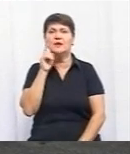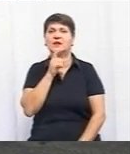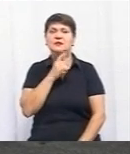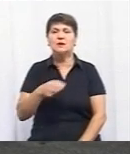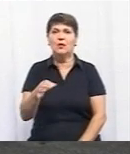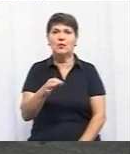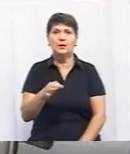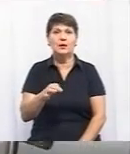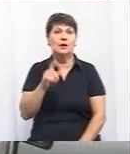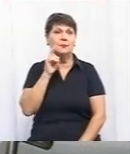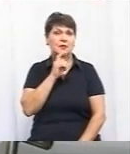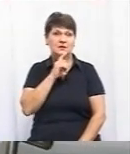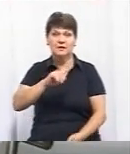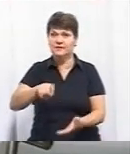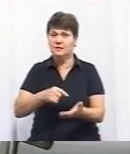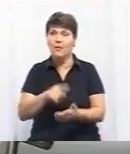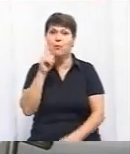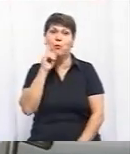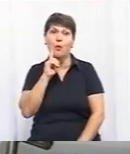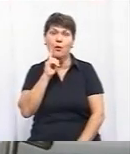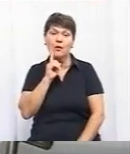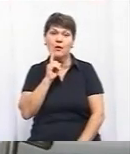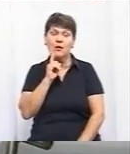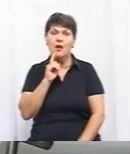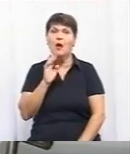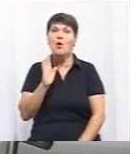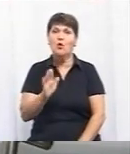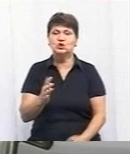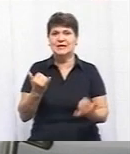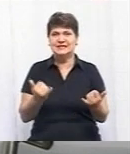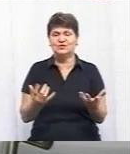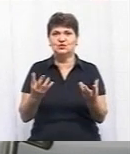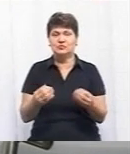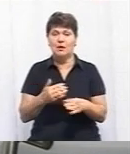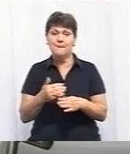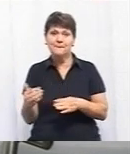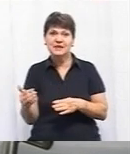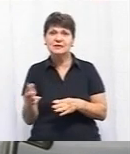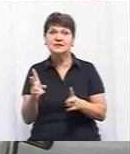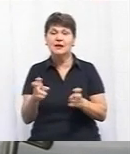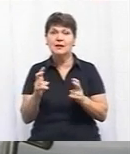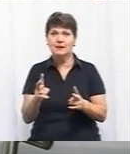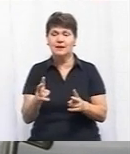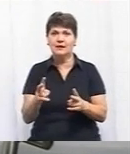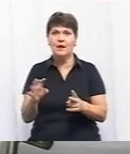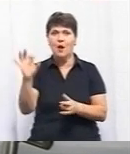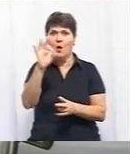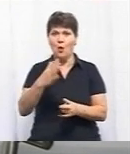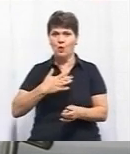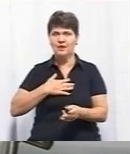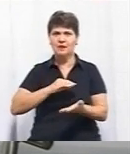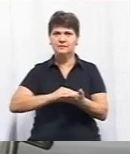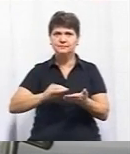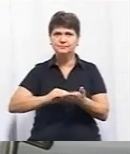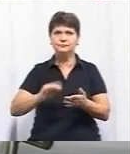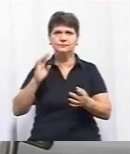область. Місто Вінниця, поки що місто Вінниця, хоча от за сьогоднішній день, після того, як преса про нас заговорила, коли ми виїхали декілька